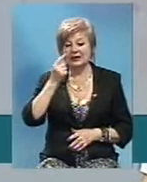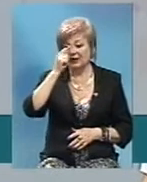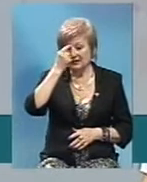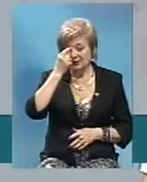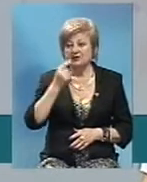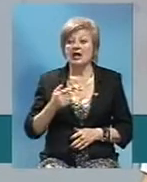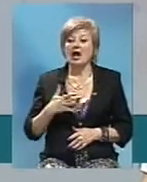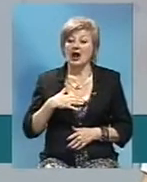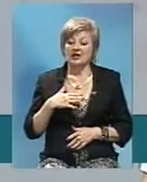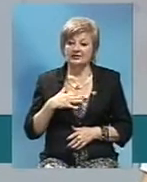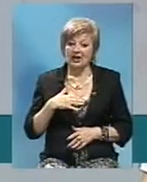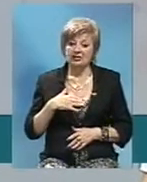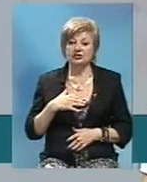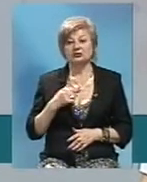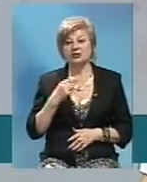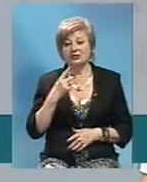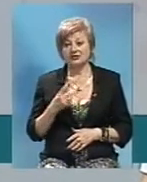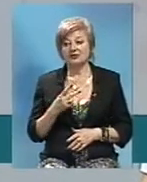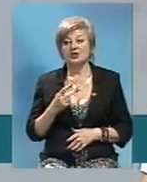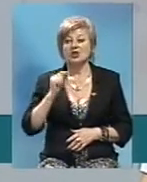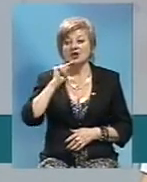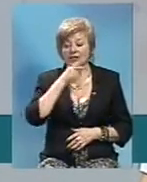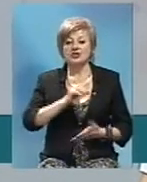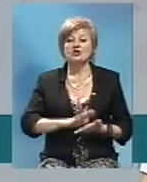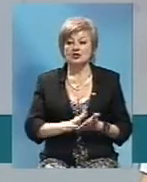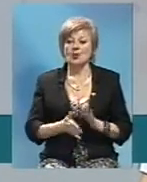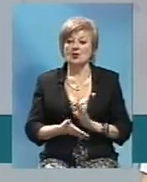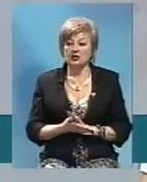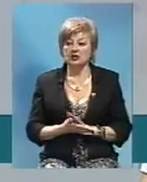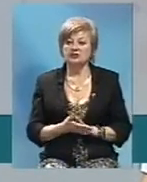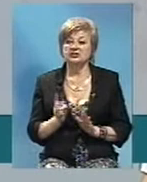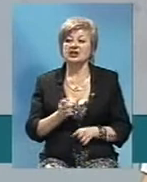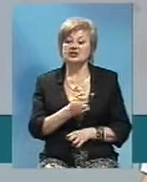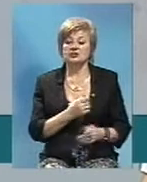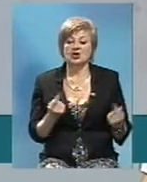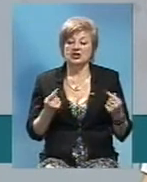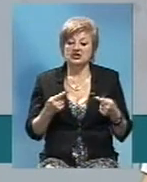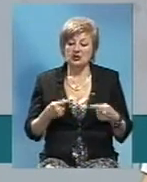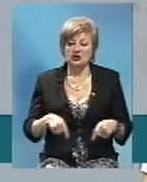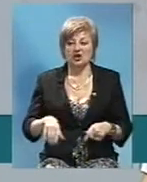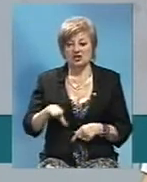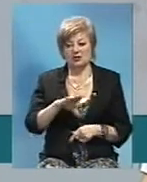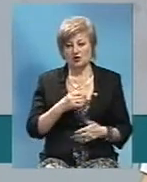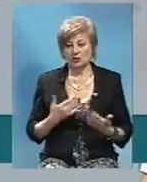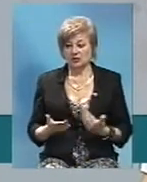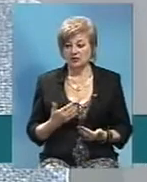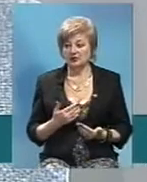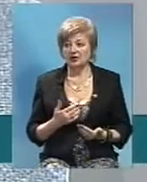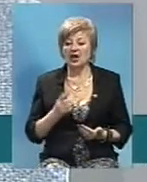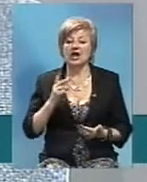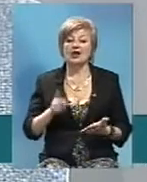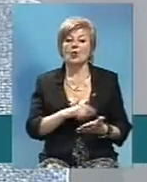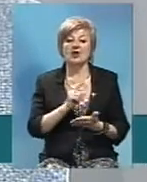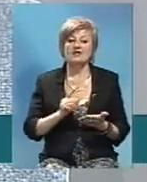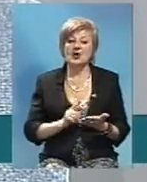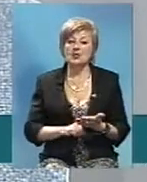далее, да, а наши страны, как мы видим в наших экономических положениях, они, к сожалению, загибаются во всех отношениях. Отже, яке питання,